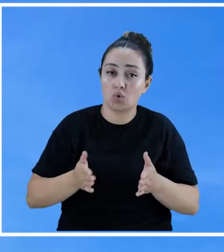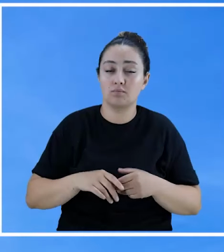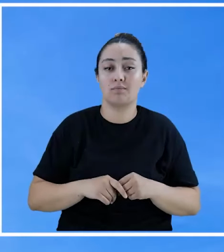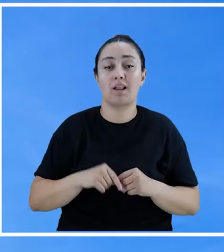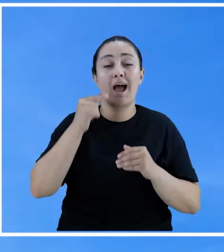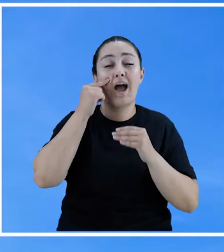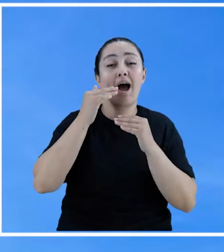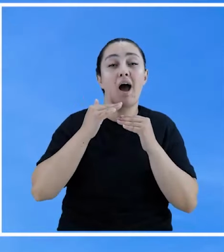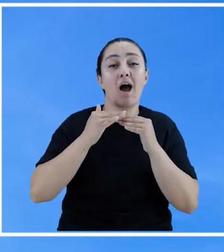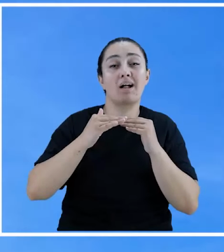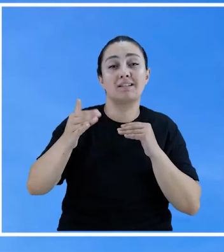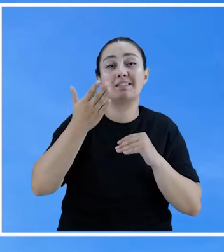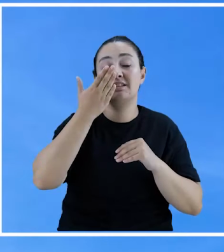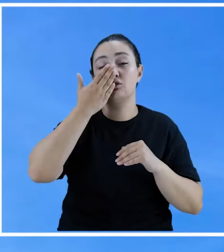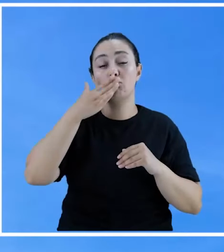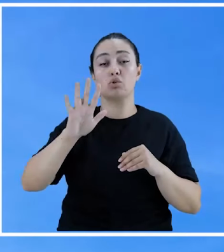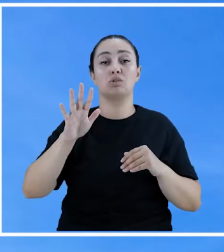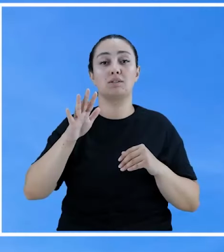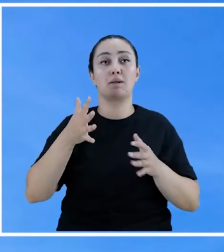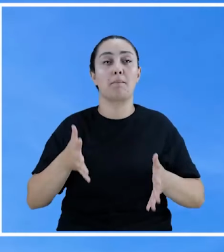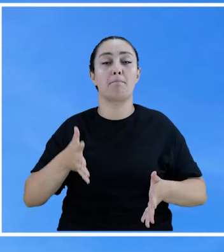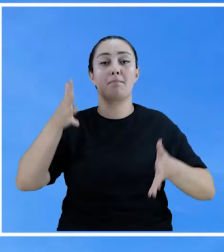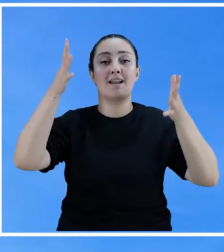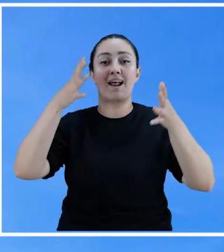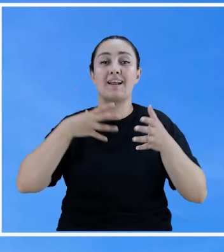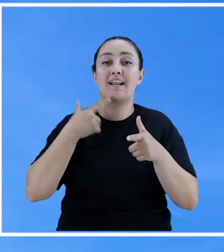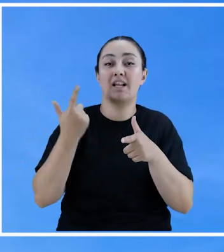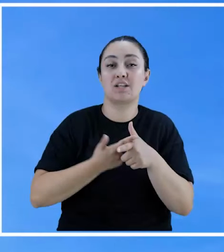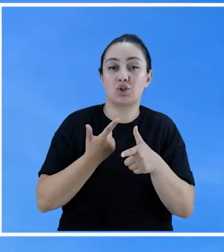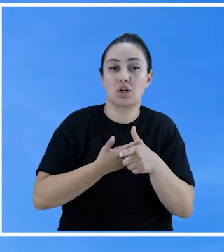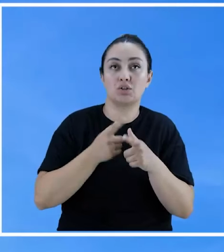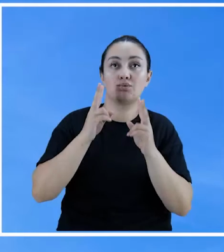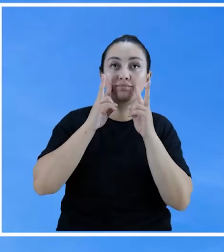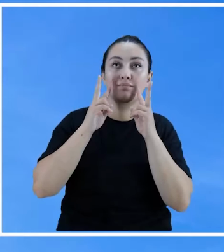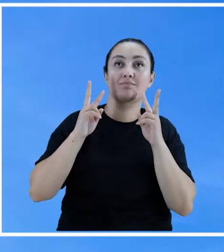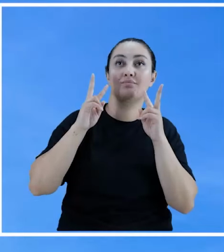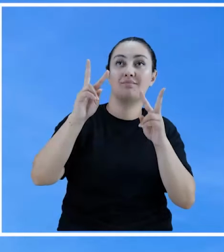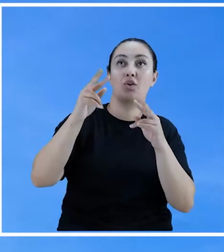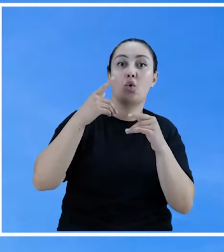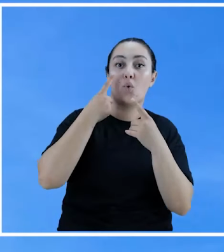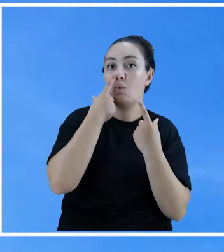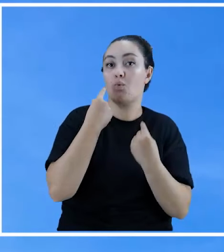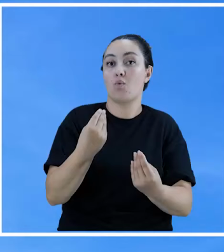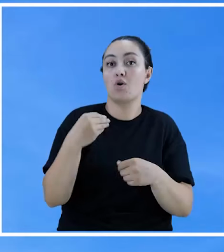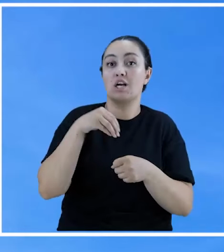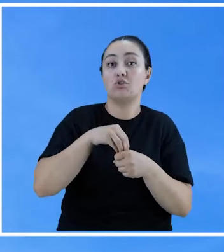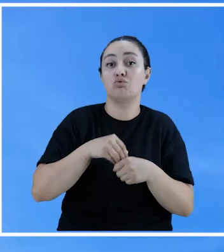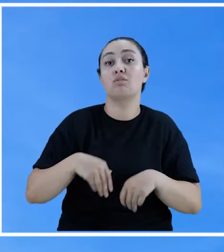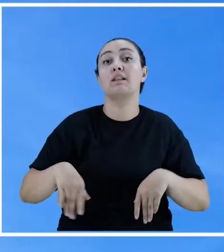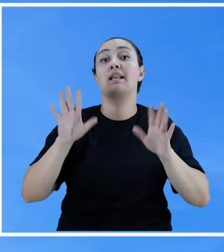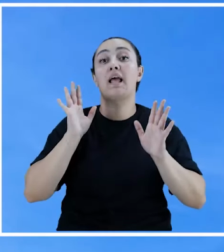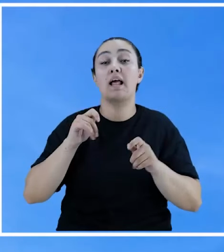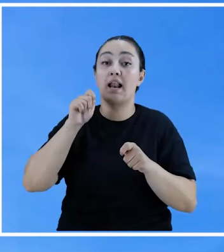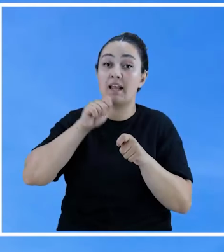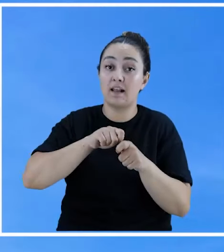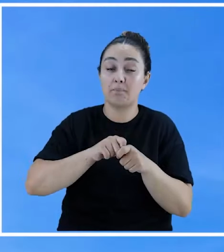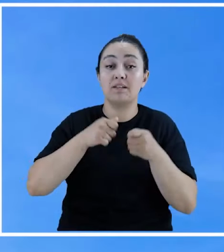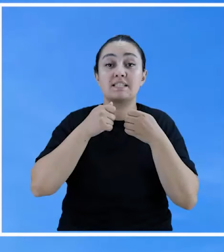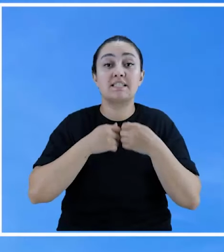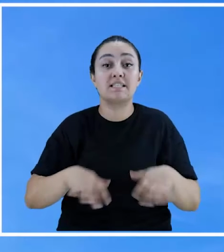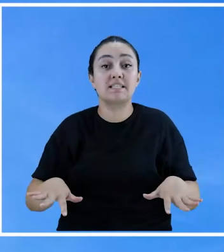olsa halkın sadece bina alırken ya da kiralarken yapının dış görünüşüyle ilgili değil,